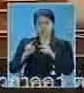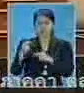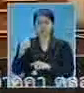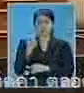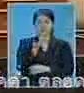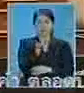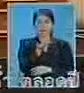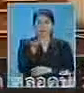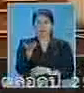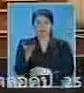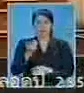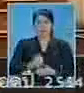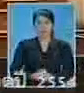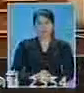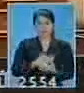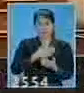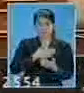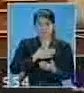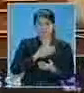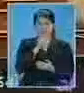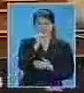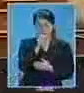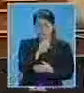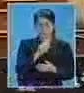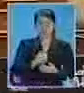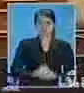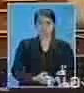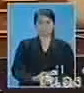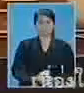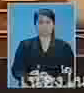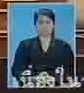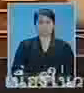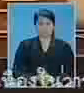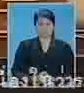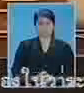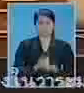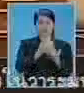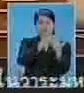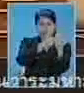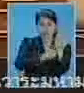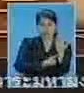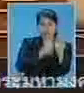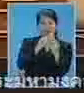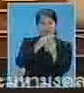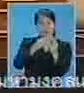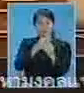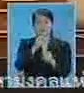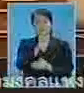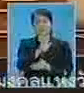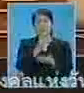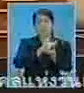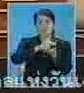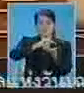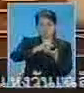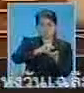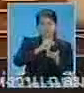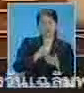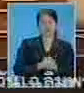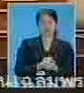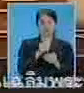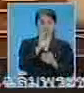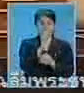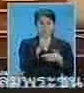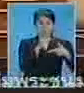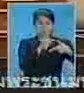มคิดว่าอยากจะเรียนว่ากรณีการออกสลากการกุศลของมูลนิธิ Miracle of Life เนี่